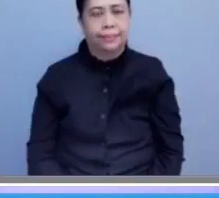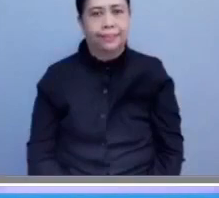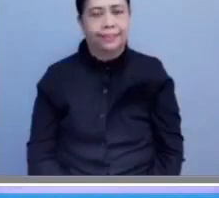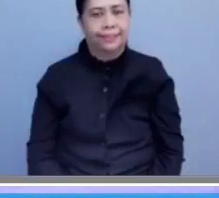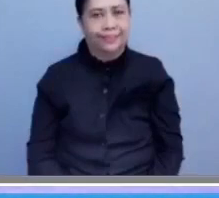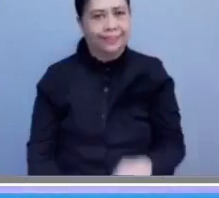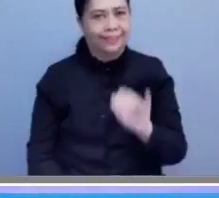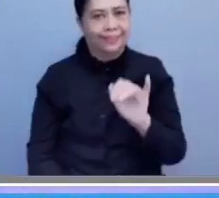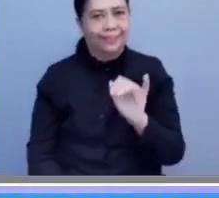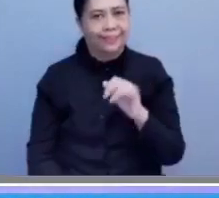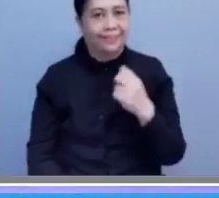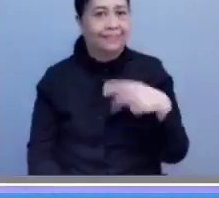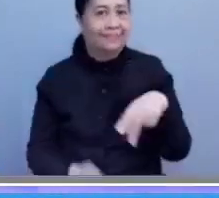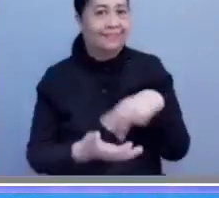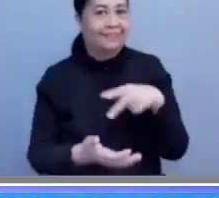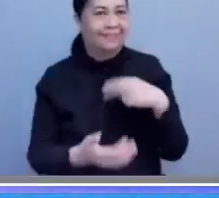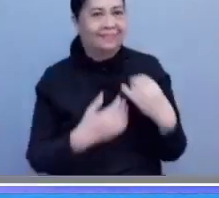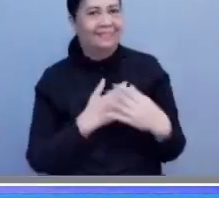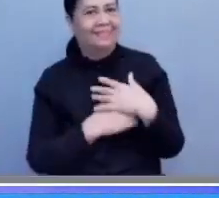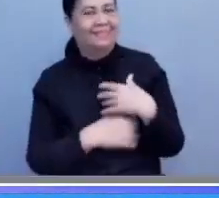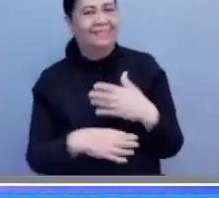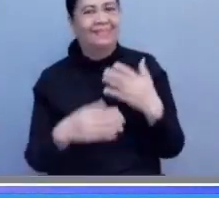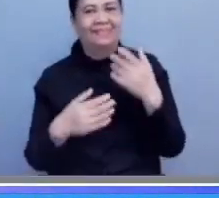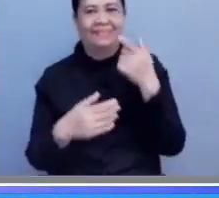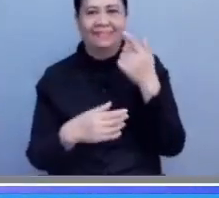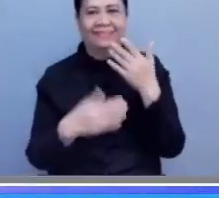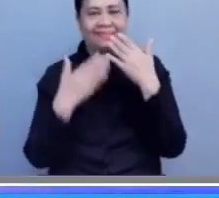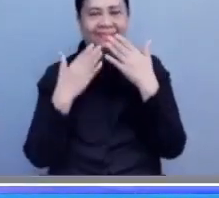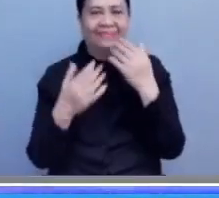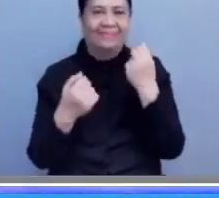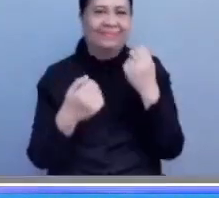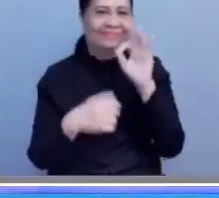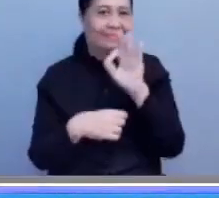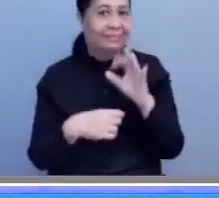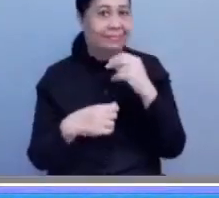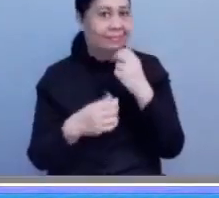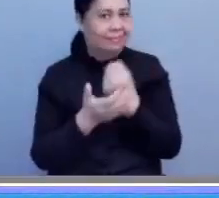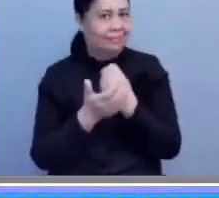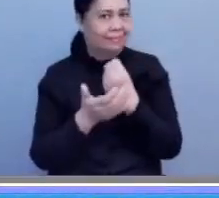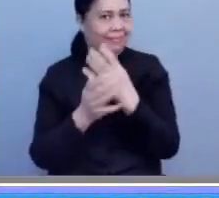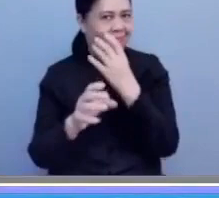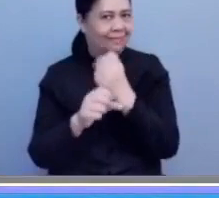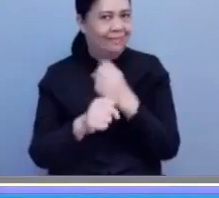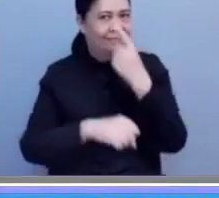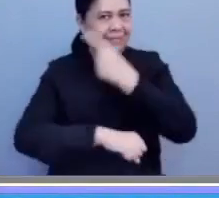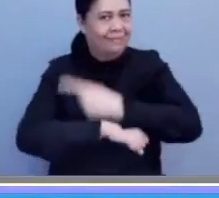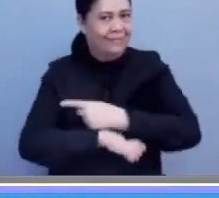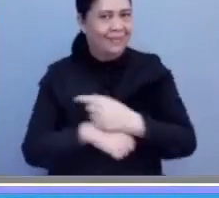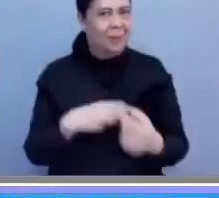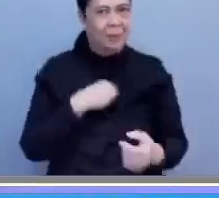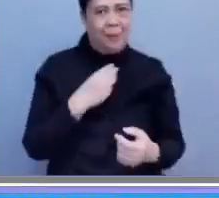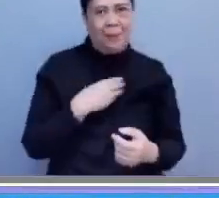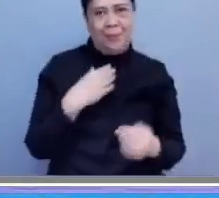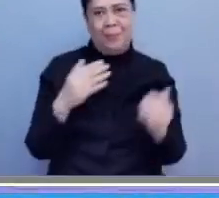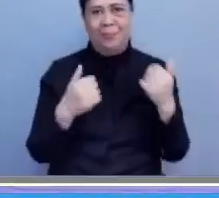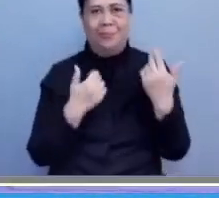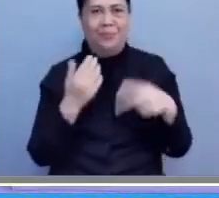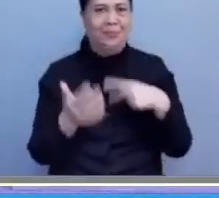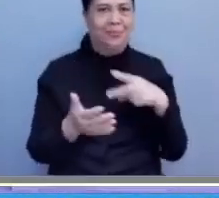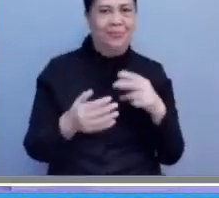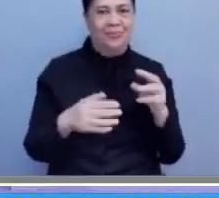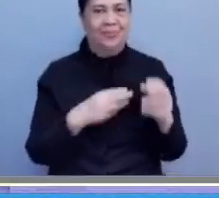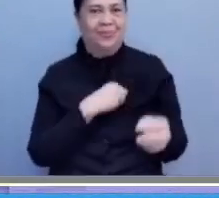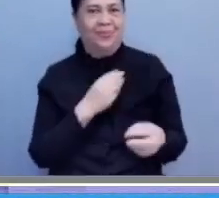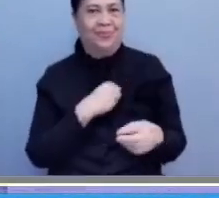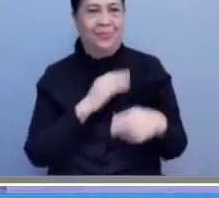Ayan, napapa-induct na ako ha. Thank God it's Friday at sweldo day, kaya medyo talagang eto. Ang ayan. Mood ko, I dance move. Ayan, sige, mamaya i-video kita.